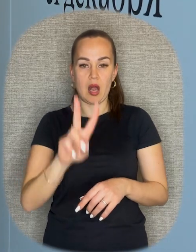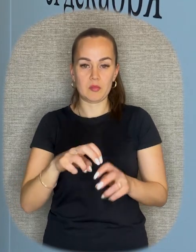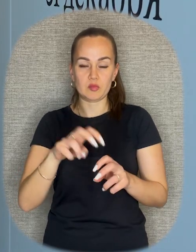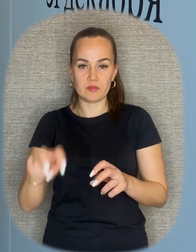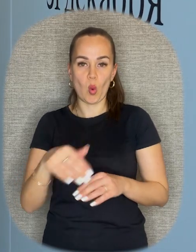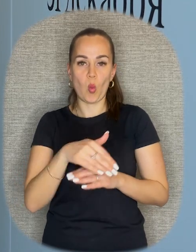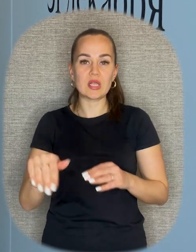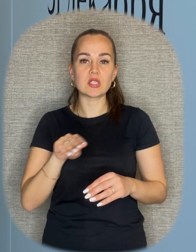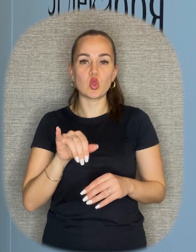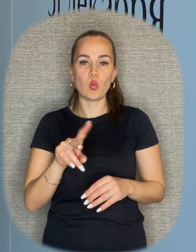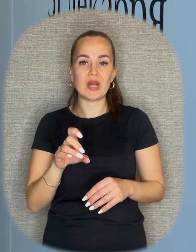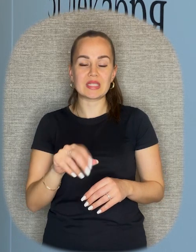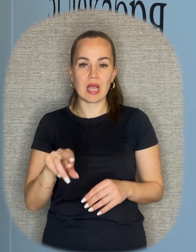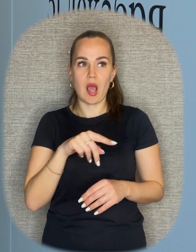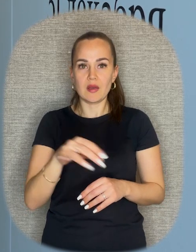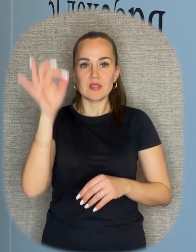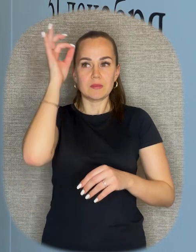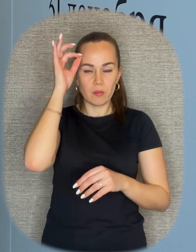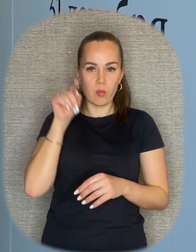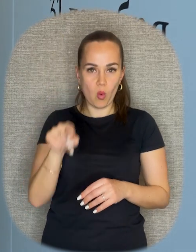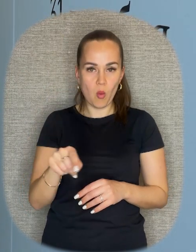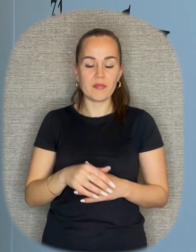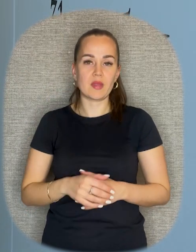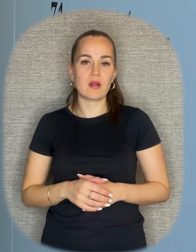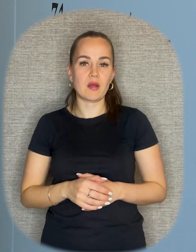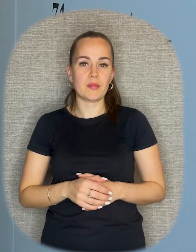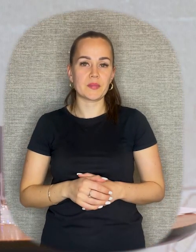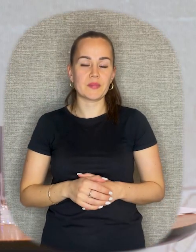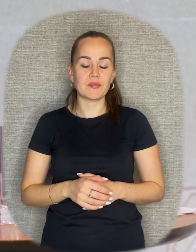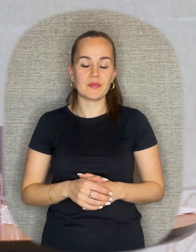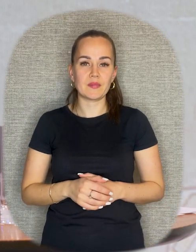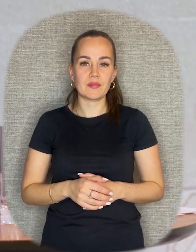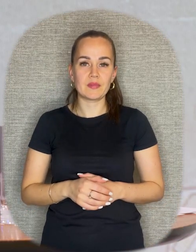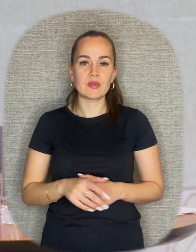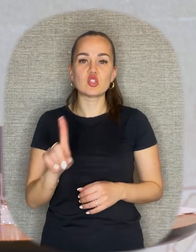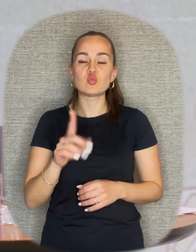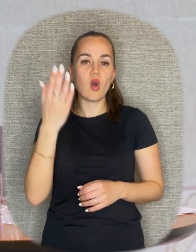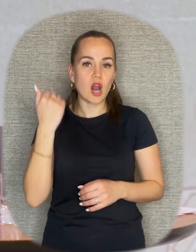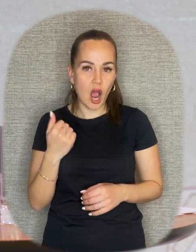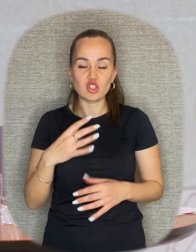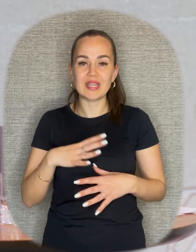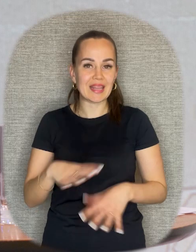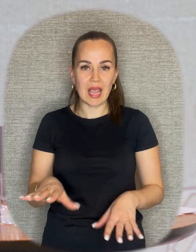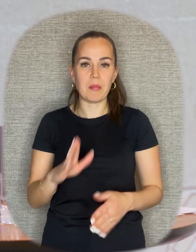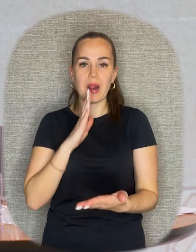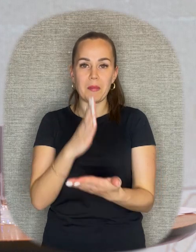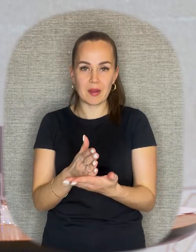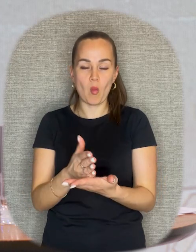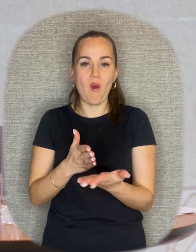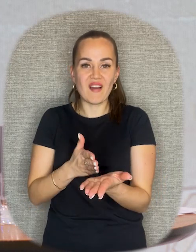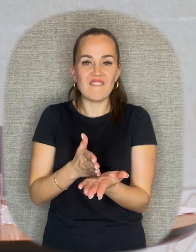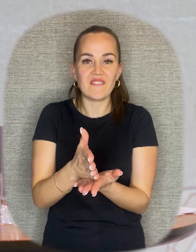оказаться в районе Смольного как раз выходя из троллейбуса на Тульской улице я об этом